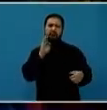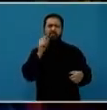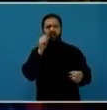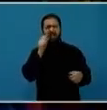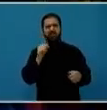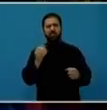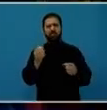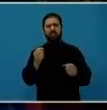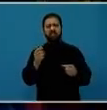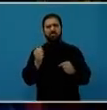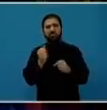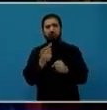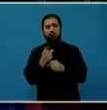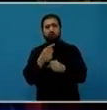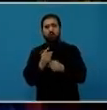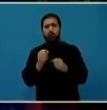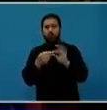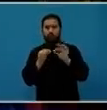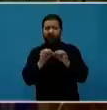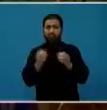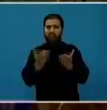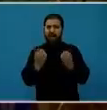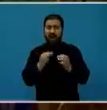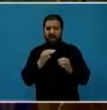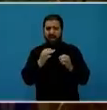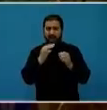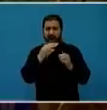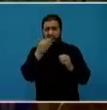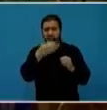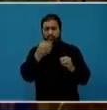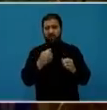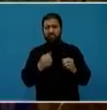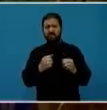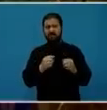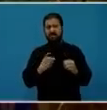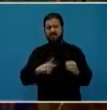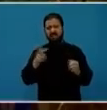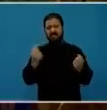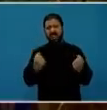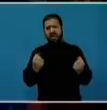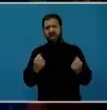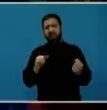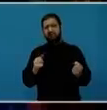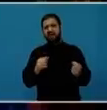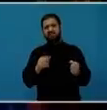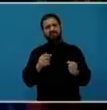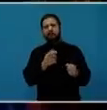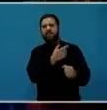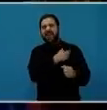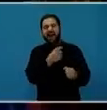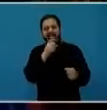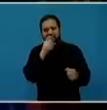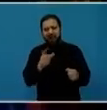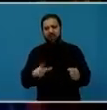bine. Dar, de multe ori, aceste păreri de rău sunt tardive. În